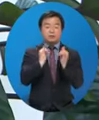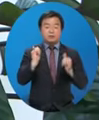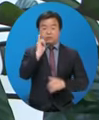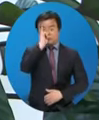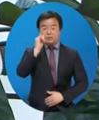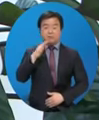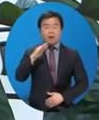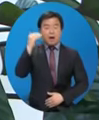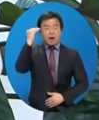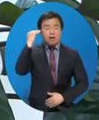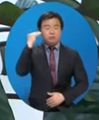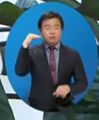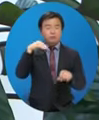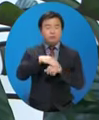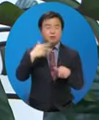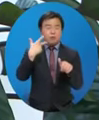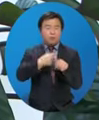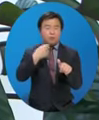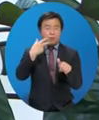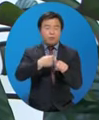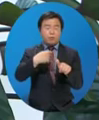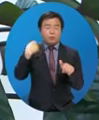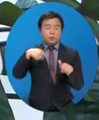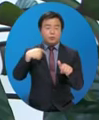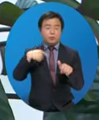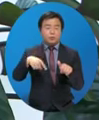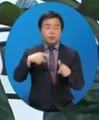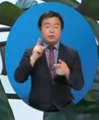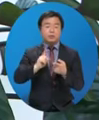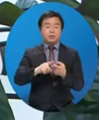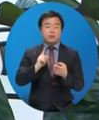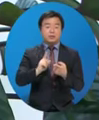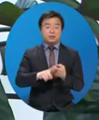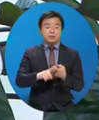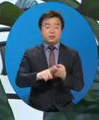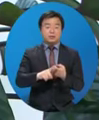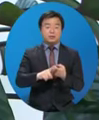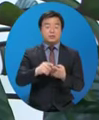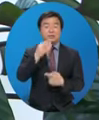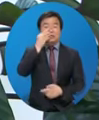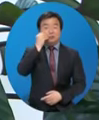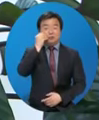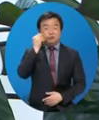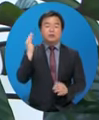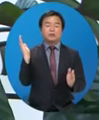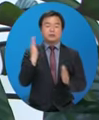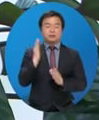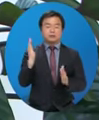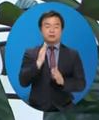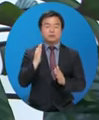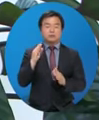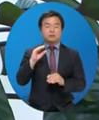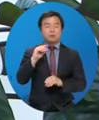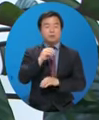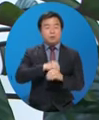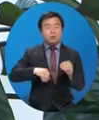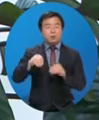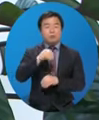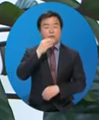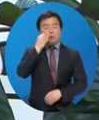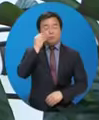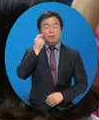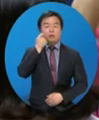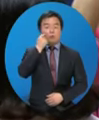주입식 교육이라든가 학생들에게 많이 시키지 않는 그런 교육에 이제 또 익숙한 학생들의 경우는 또 부적응을 겪을 수도